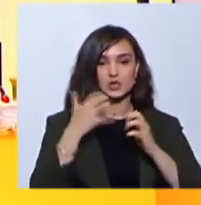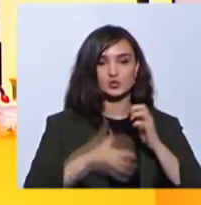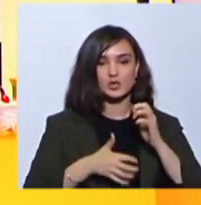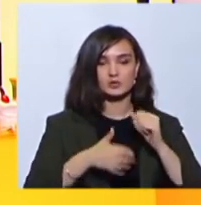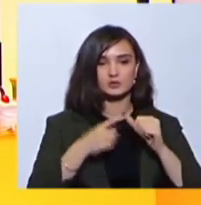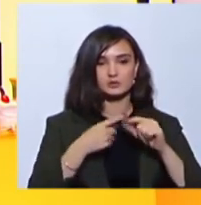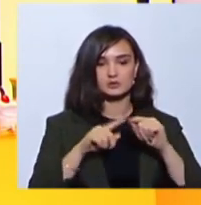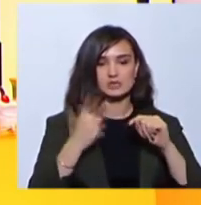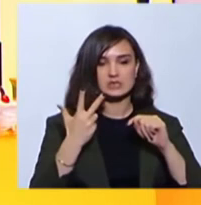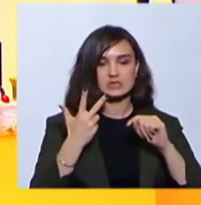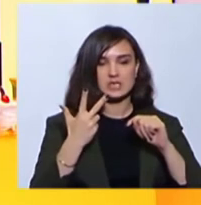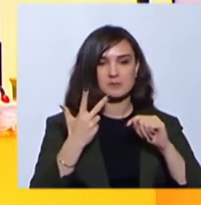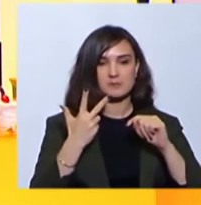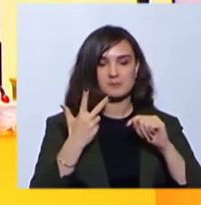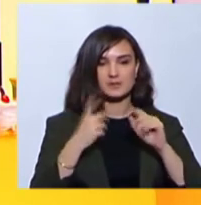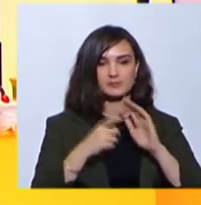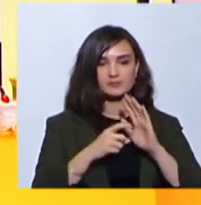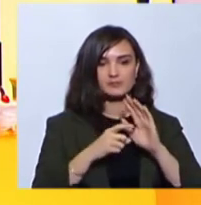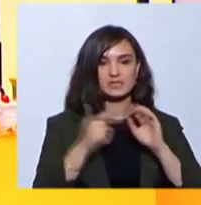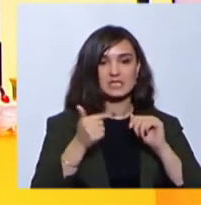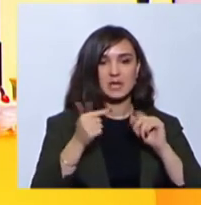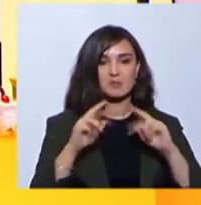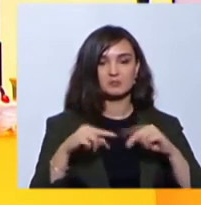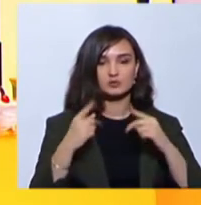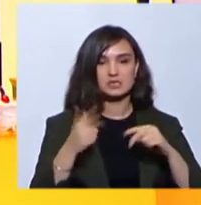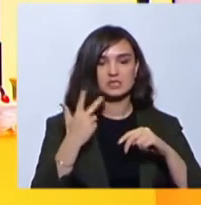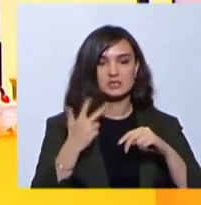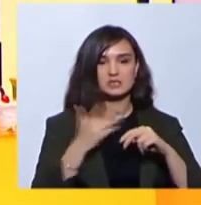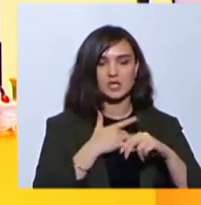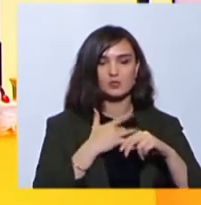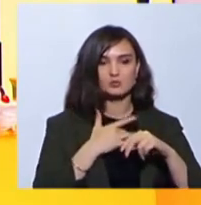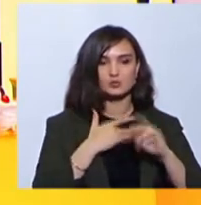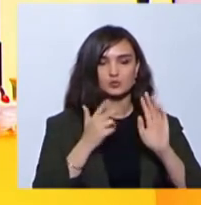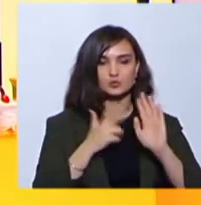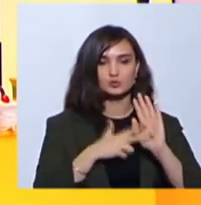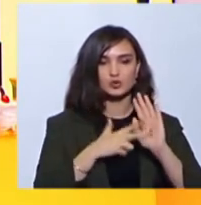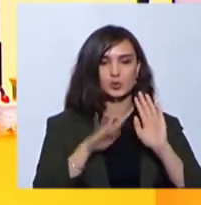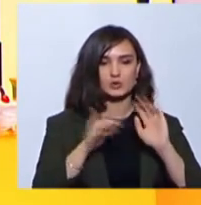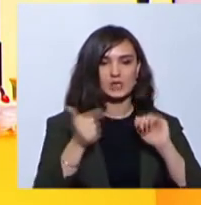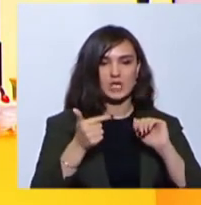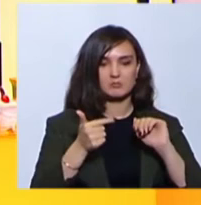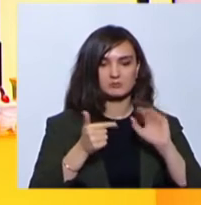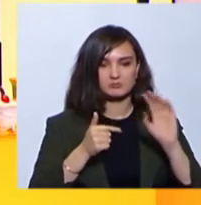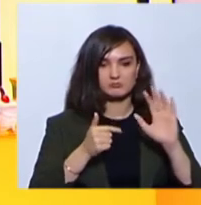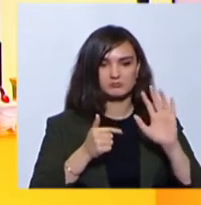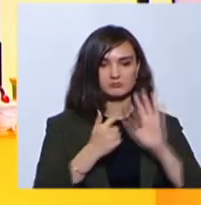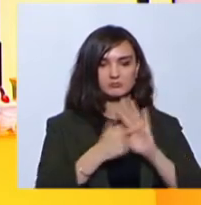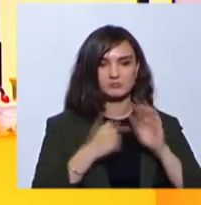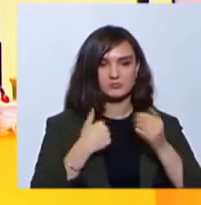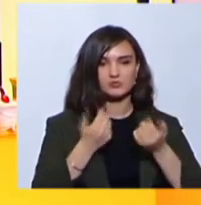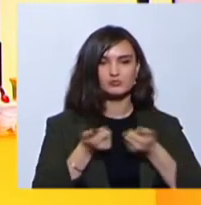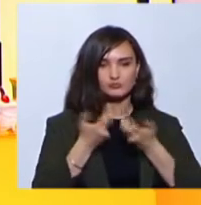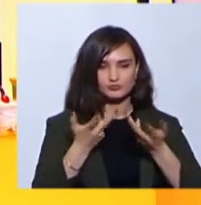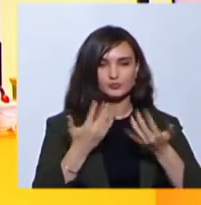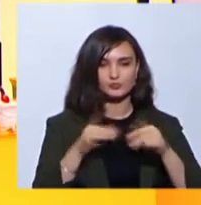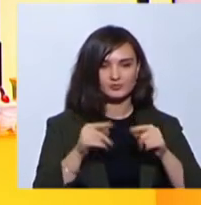საშუალოდ ეს არის 3 უნცია. ანუ გრამებში თუ გადავთვლით, ეს არის დაახლოებით 85 გრამი. გარწმუნებთ, მე გადათვლილი